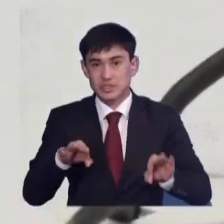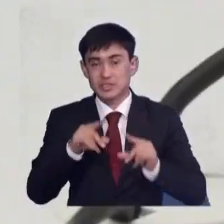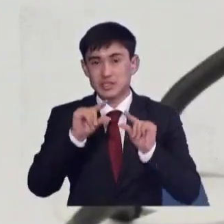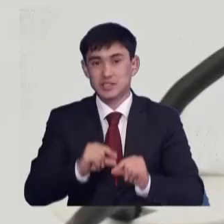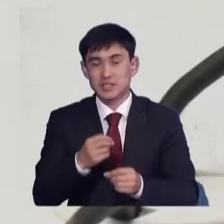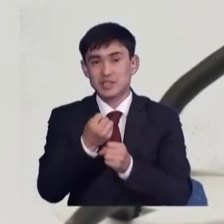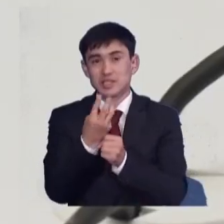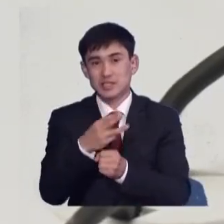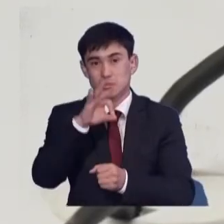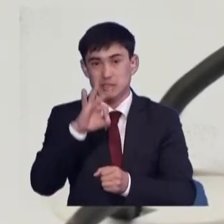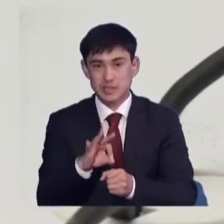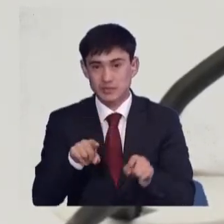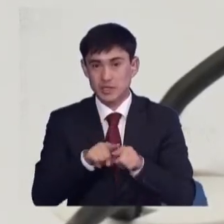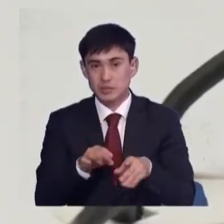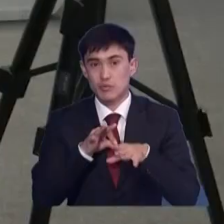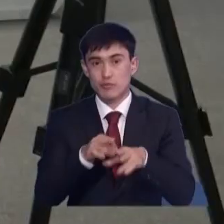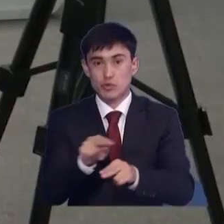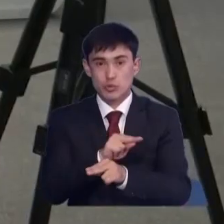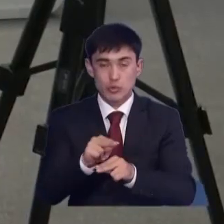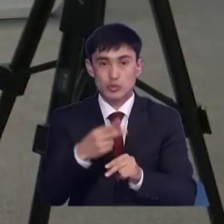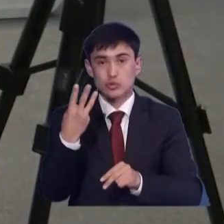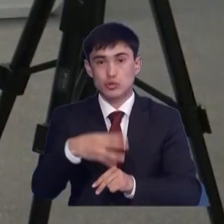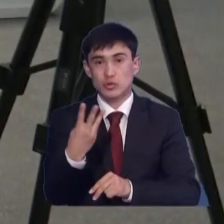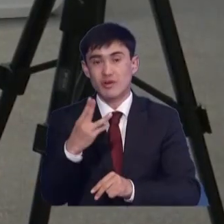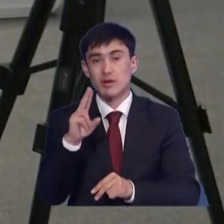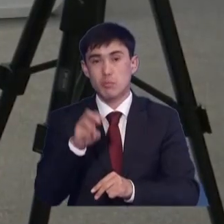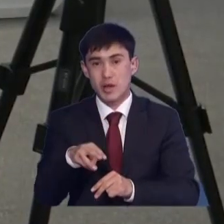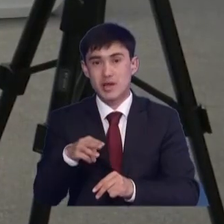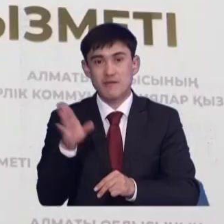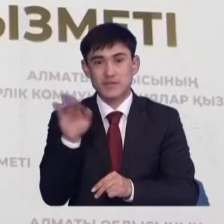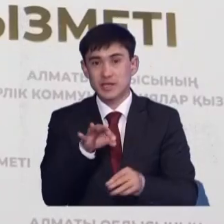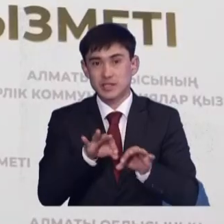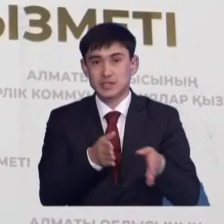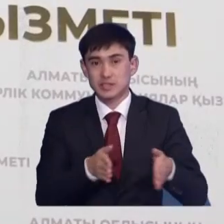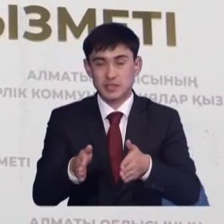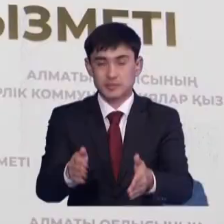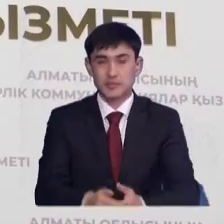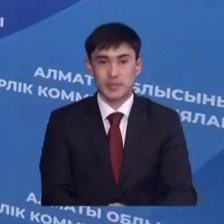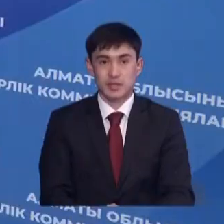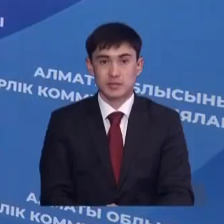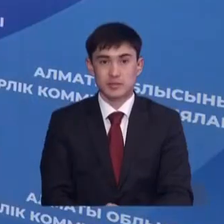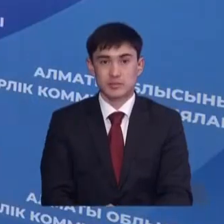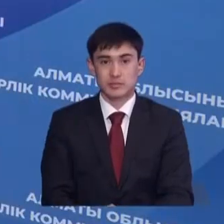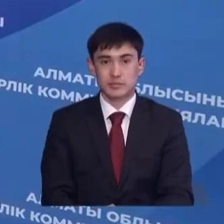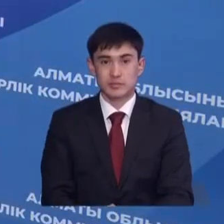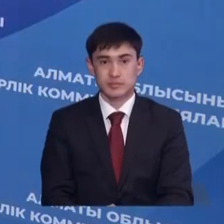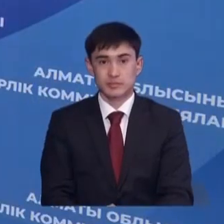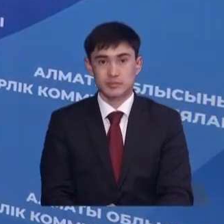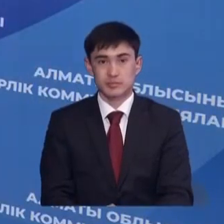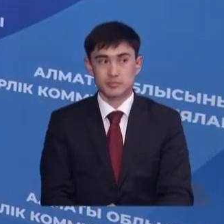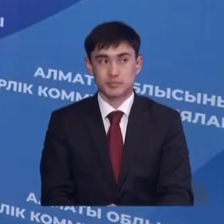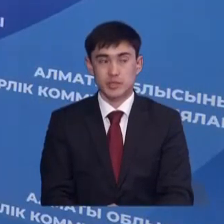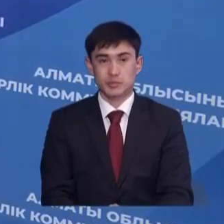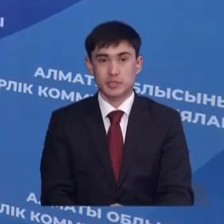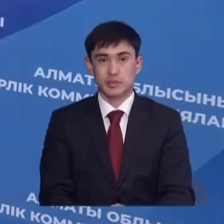на 13%, а также будет проведен ремонт 42 километров всех сетей. План на 2024 год.